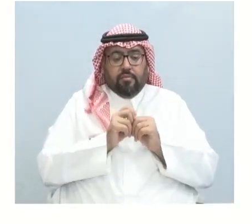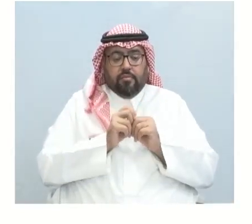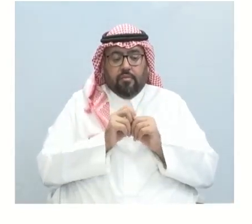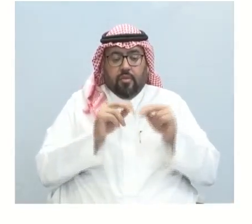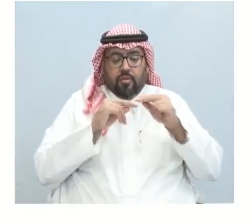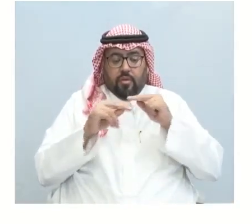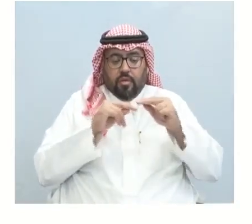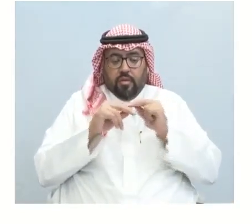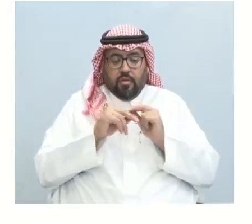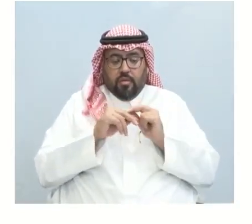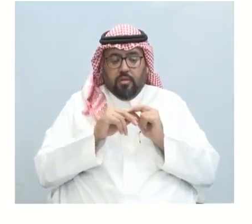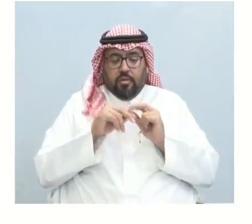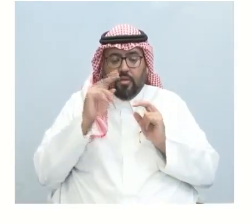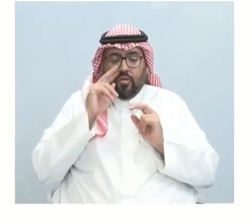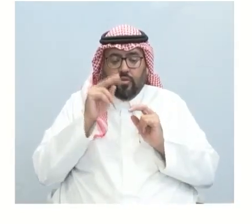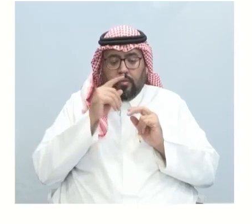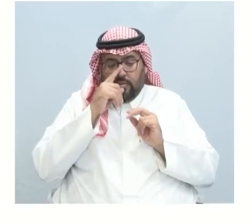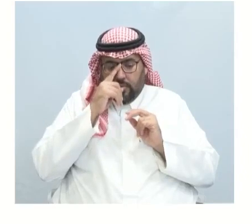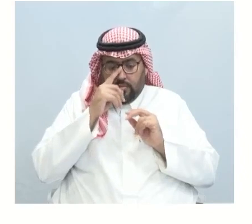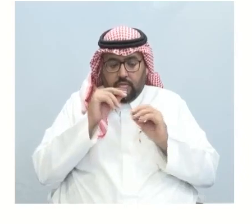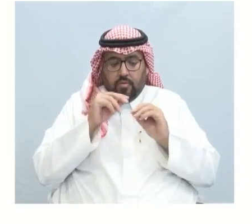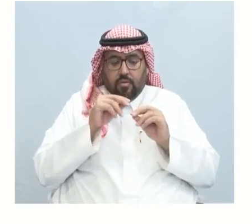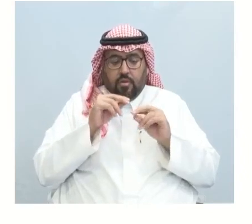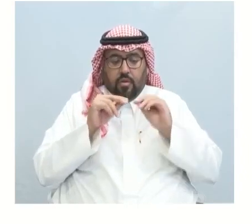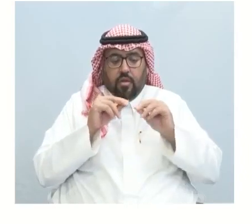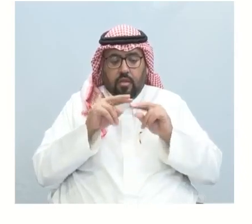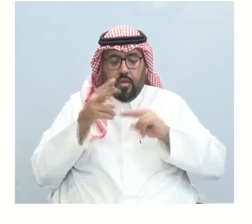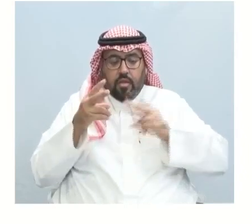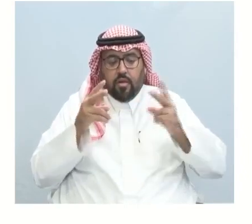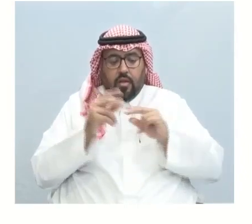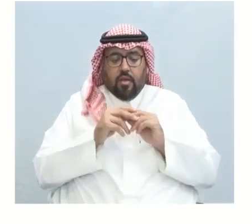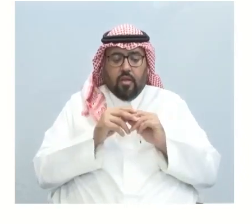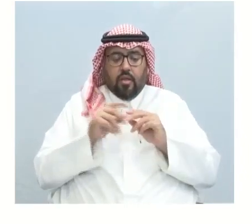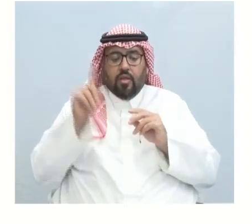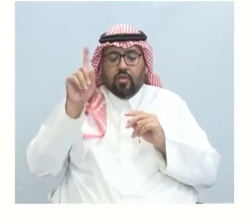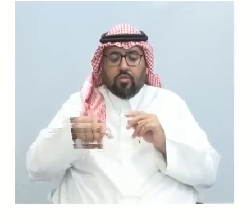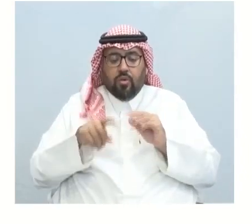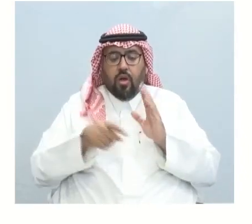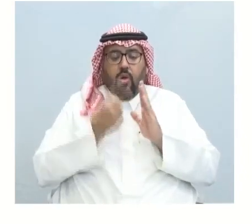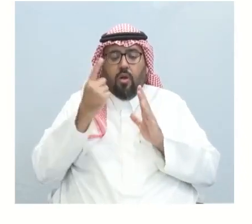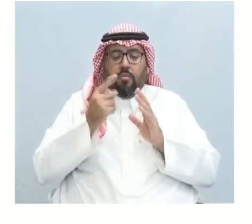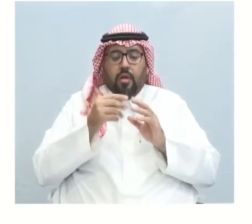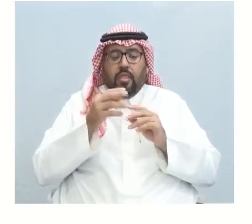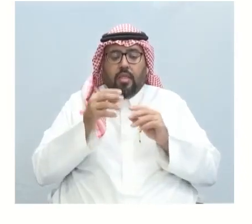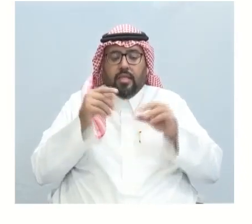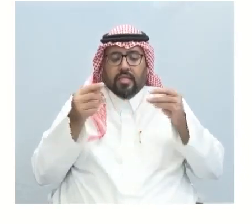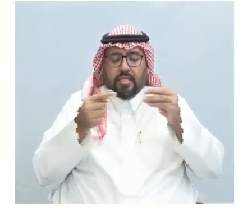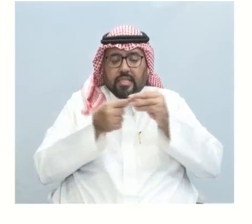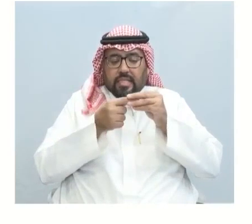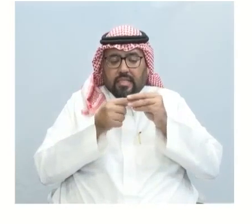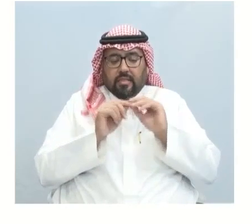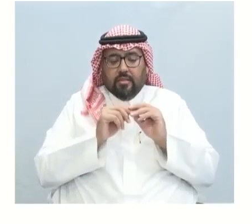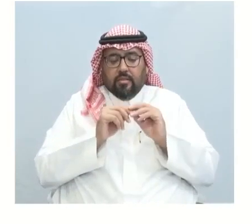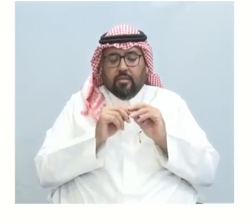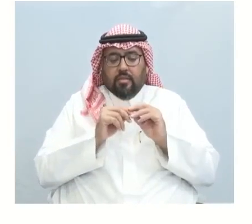تناقش او عفوا تناقش وتناقش التغيرات الت تحدث في الاسبوع الاول بعد الاخصاب